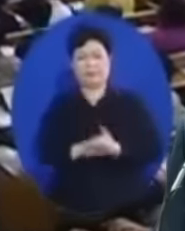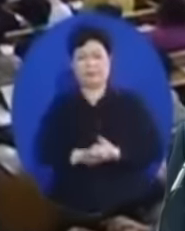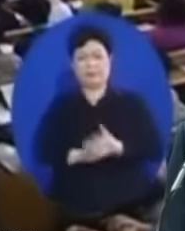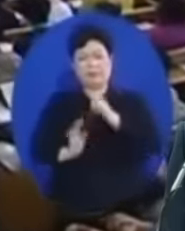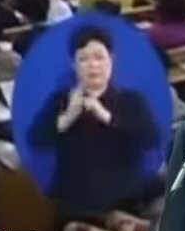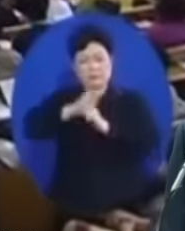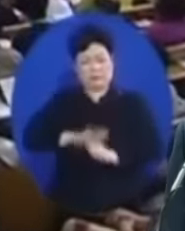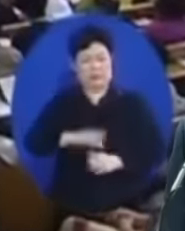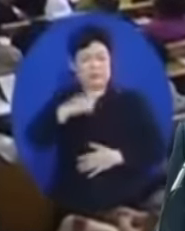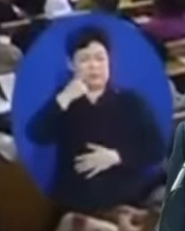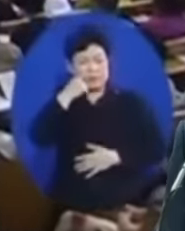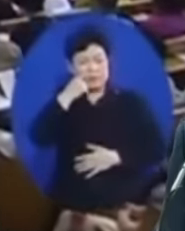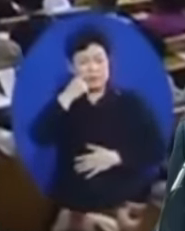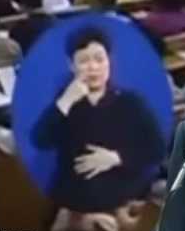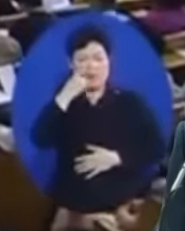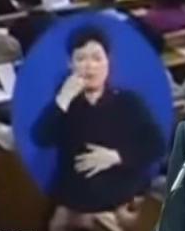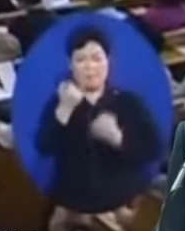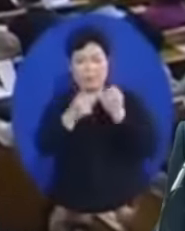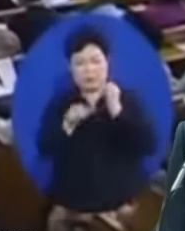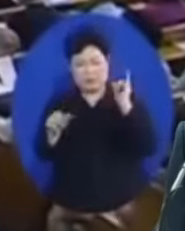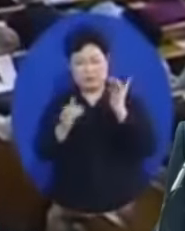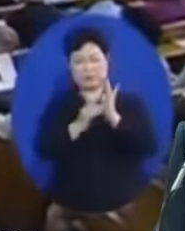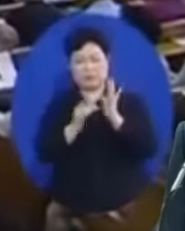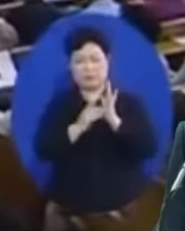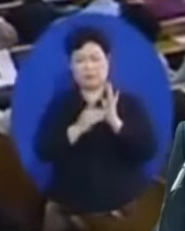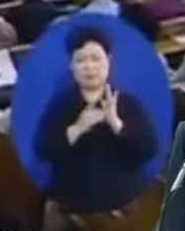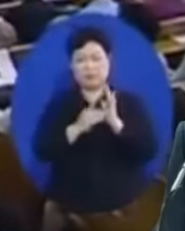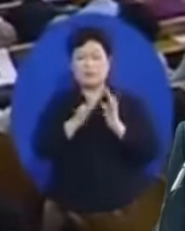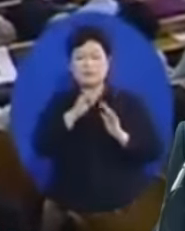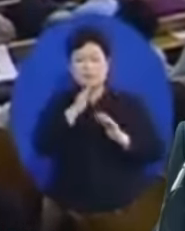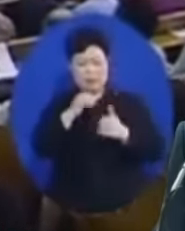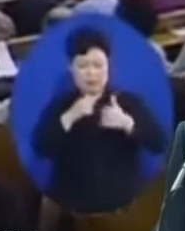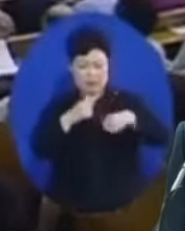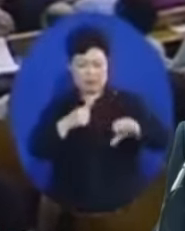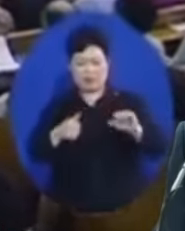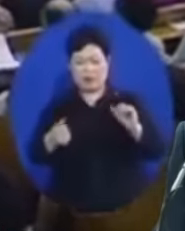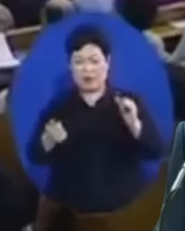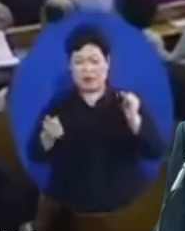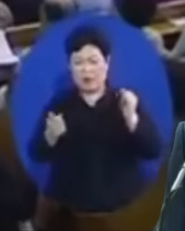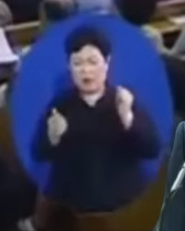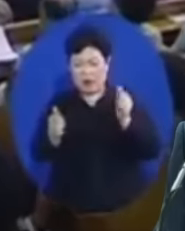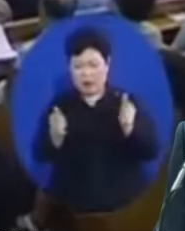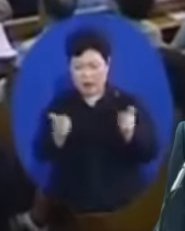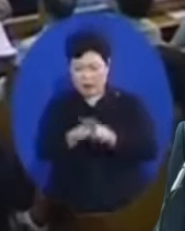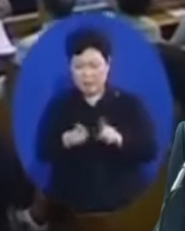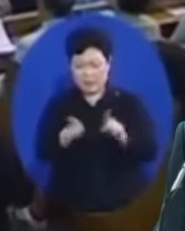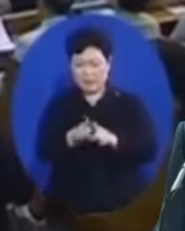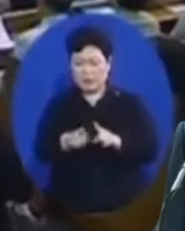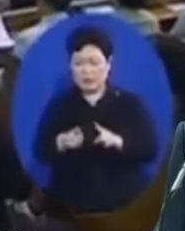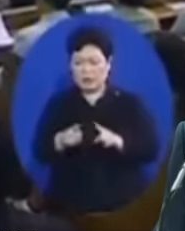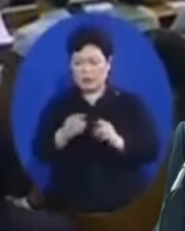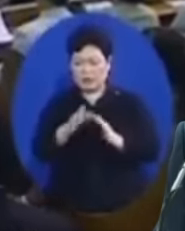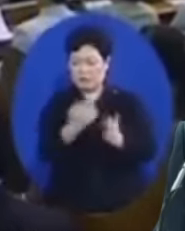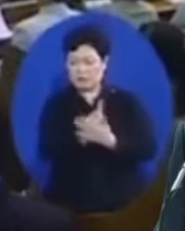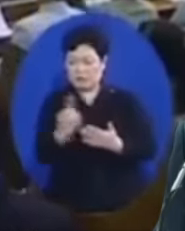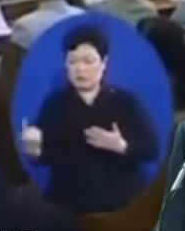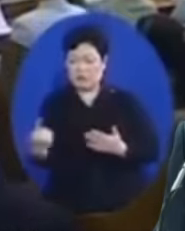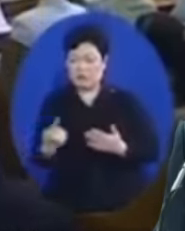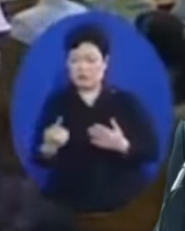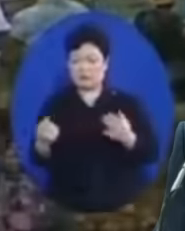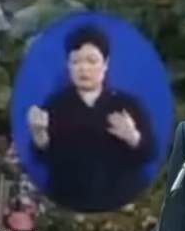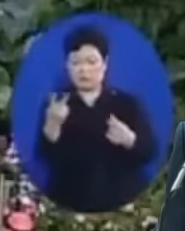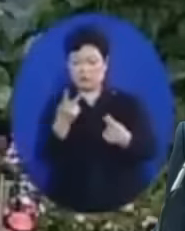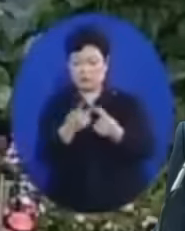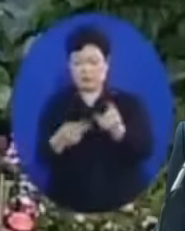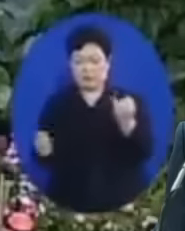견디다 못해 어머니가 이혼을 하고 어린 오스월드와 함께 집을 나왔습니다. 그리고 재혼을 했지만 새아버지는 어머니가 갖고 있던